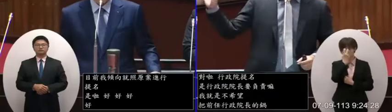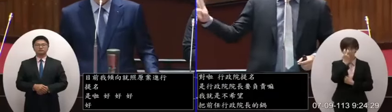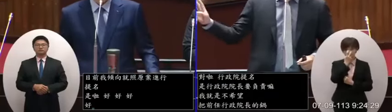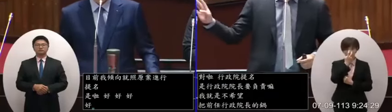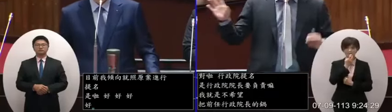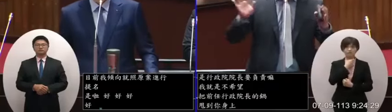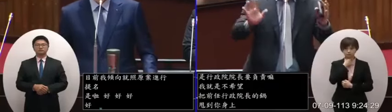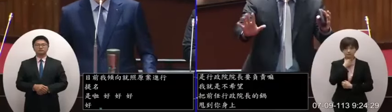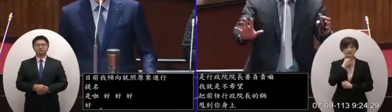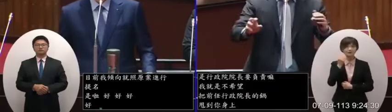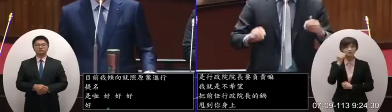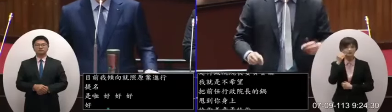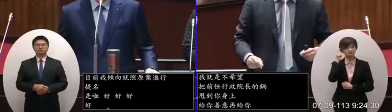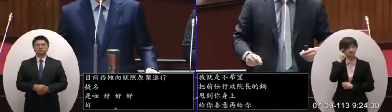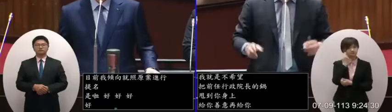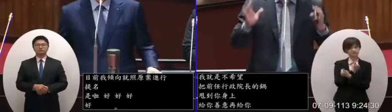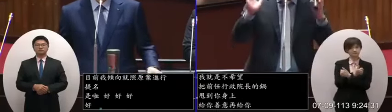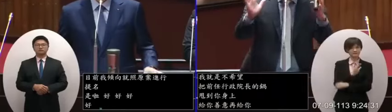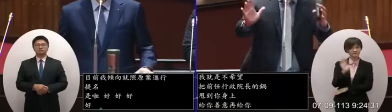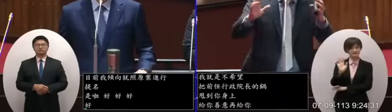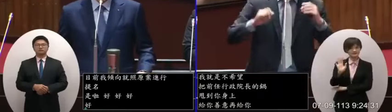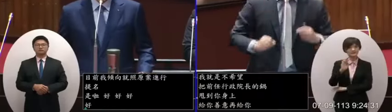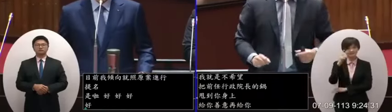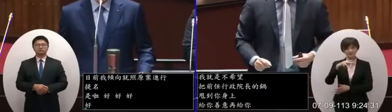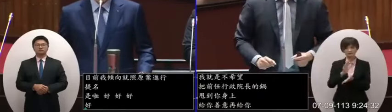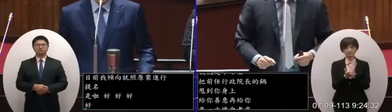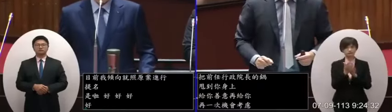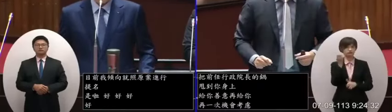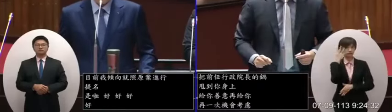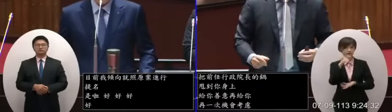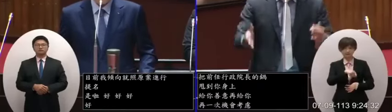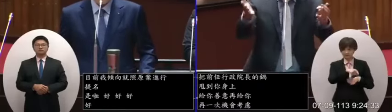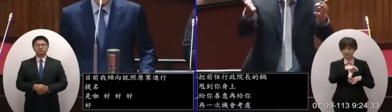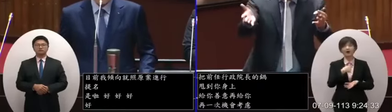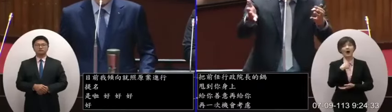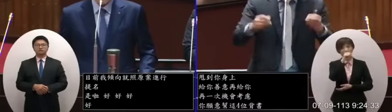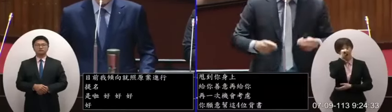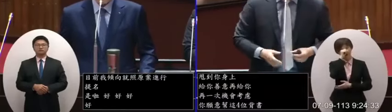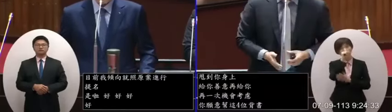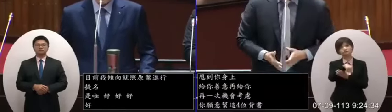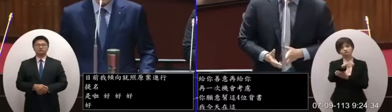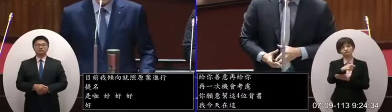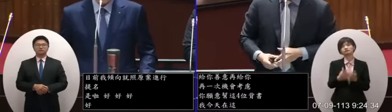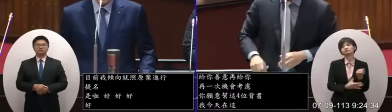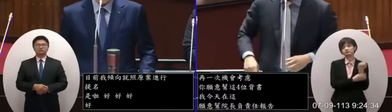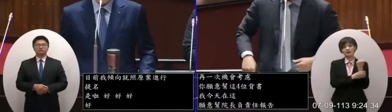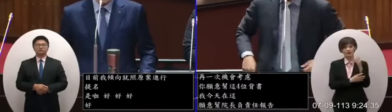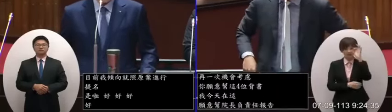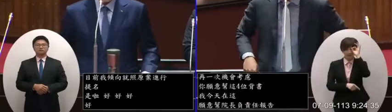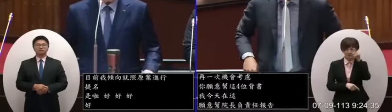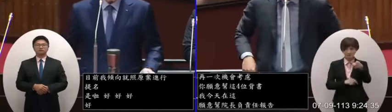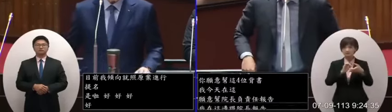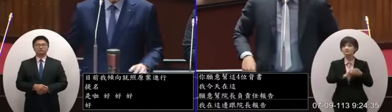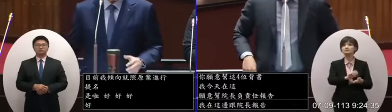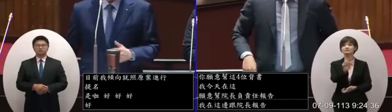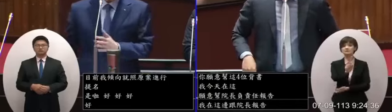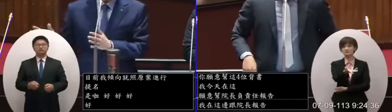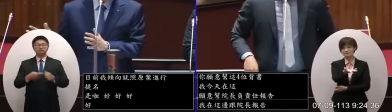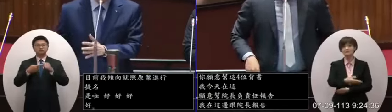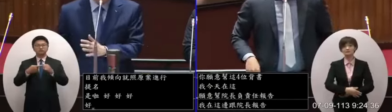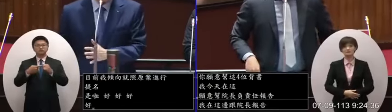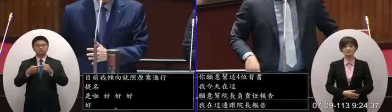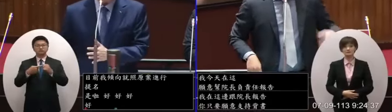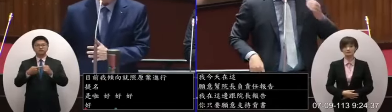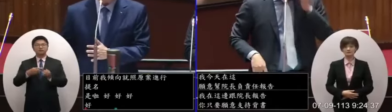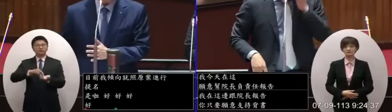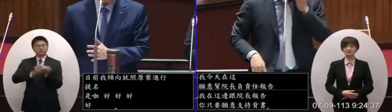你有其他的考虑要重新提名，我们也愿意支持你的决定。现在就看院长您的决定是什么。 第一个，因为我